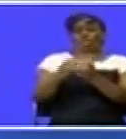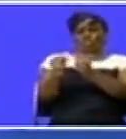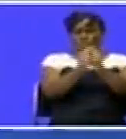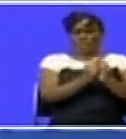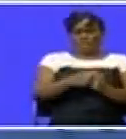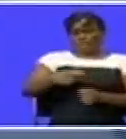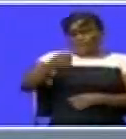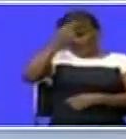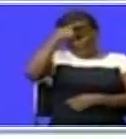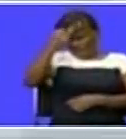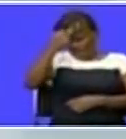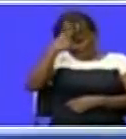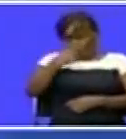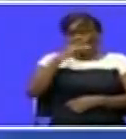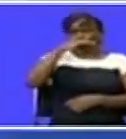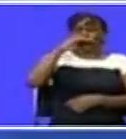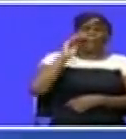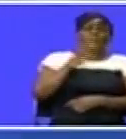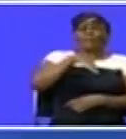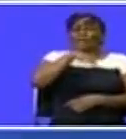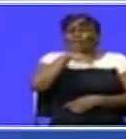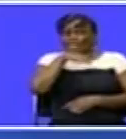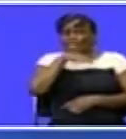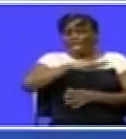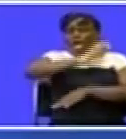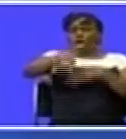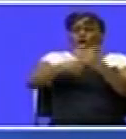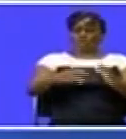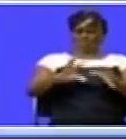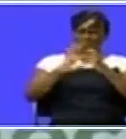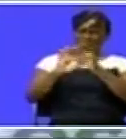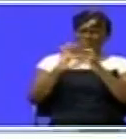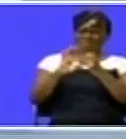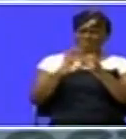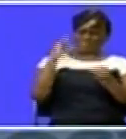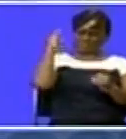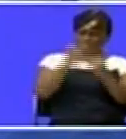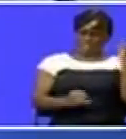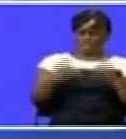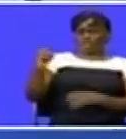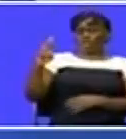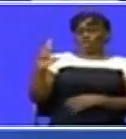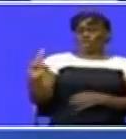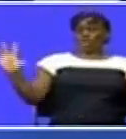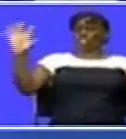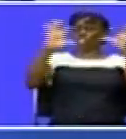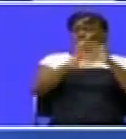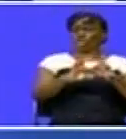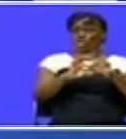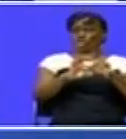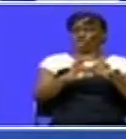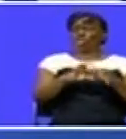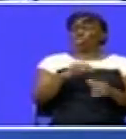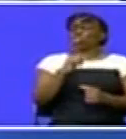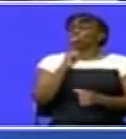Raila, Weta na Kalonzo tumeshikana mpaka mwisho. CORD imeunganishwa sio